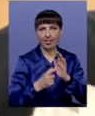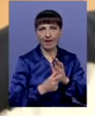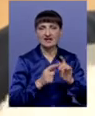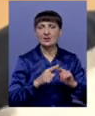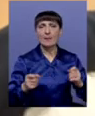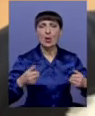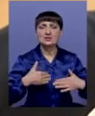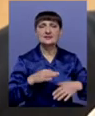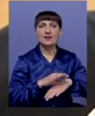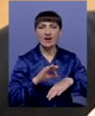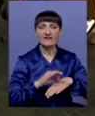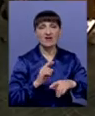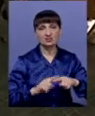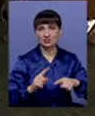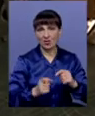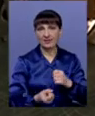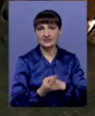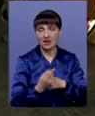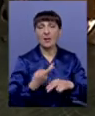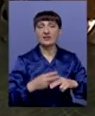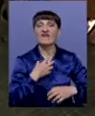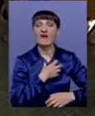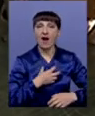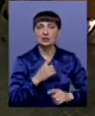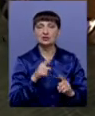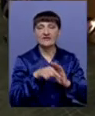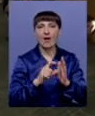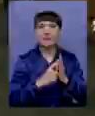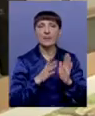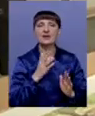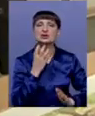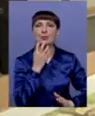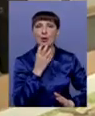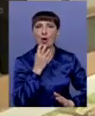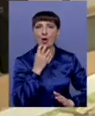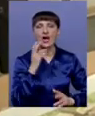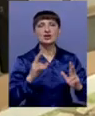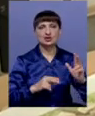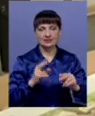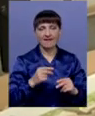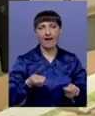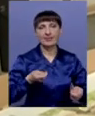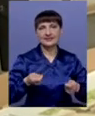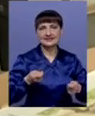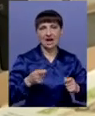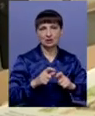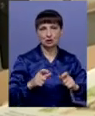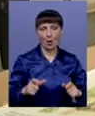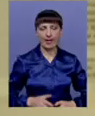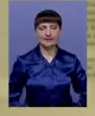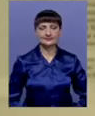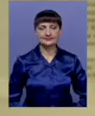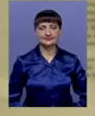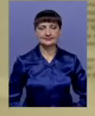простудных заболеваний не за горами, поэтому крайне важно, чтобы в кабинетах было тепло, считают в администрации учебного заведения.